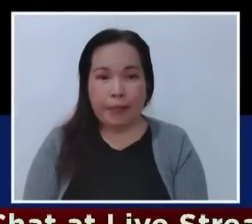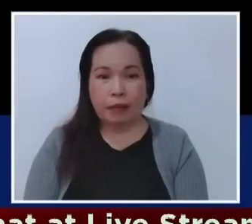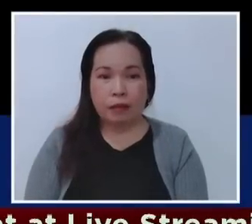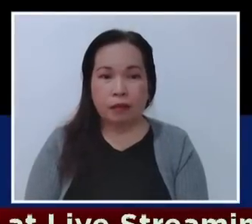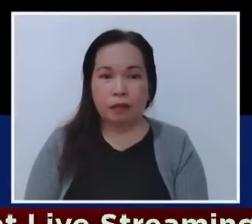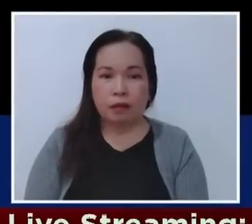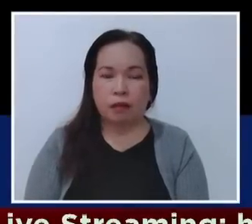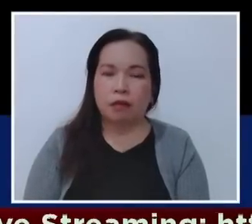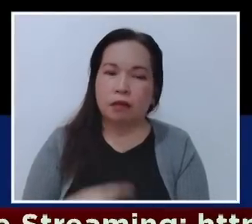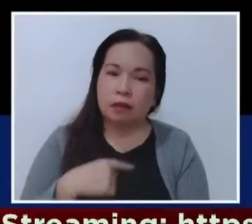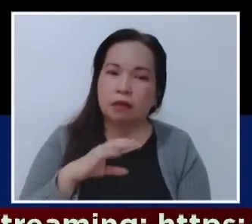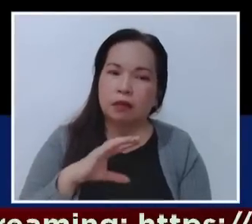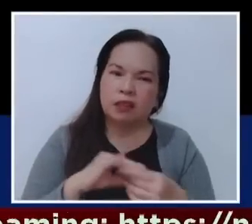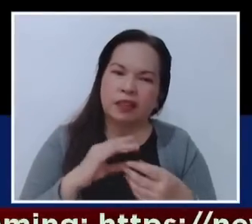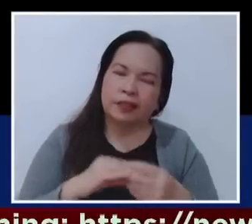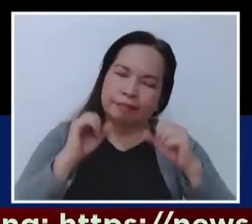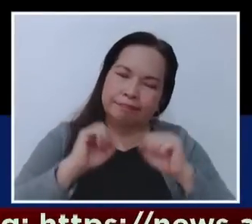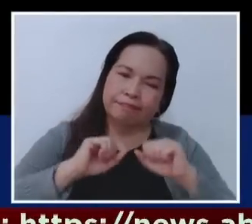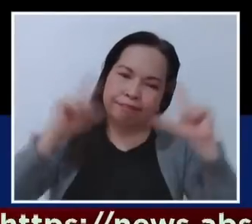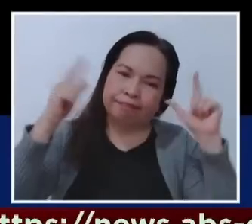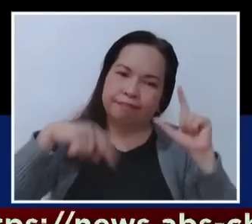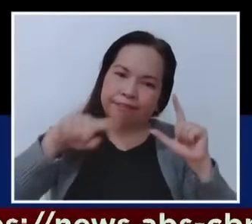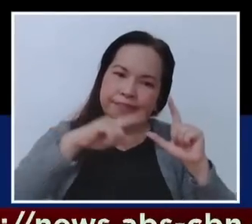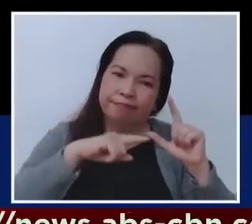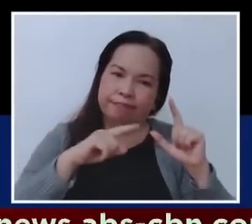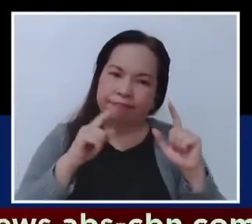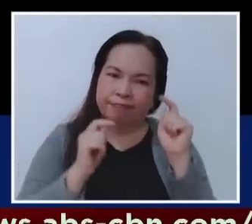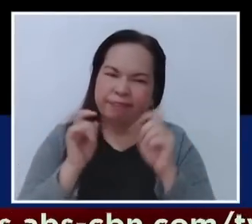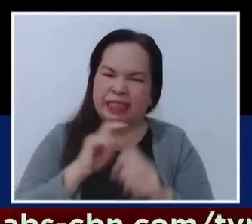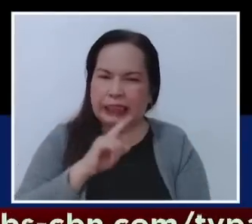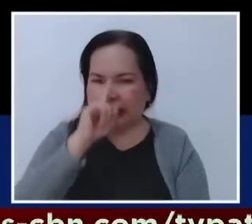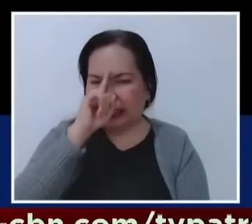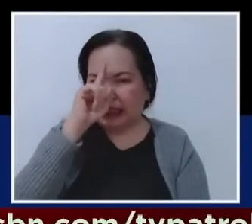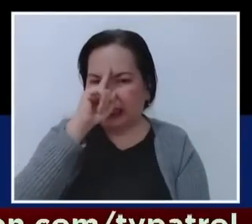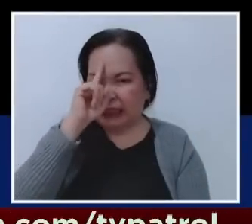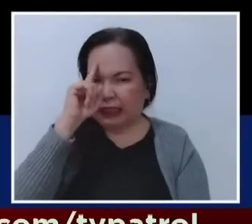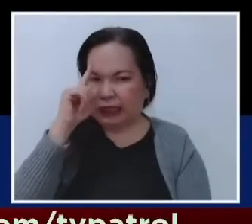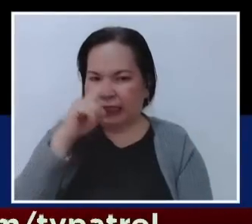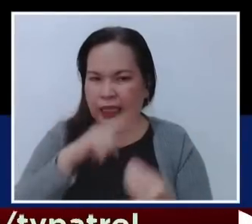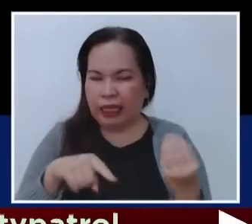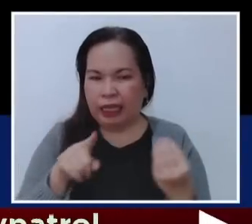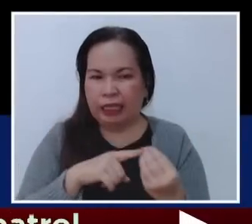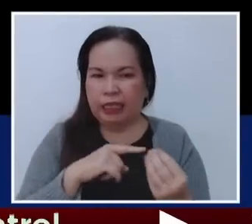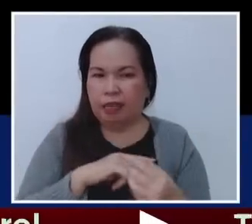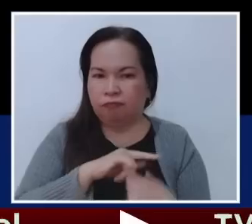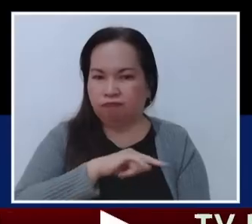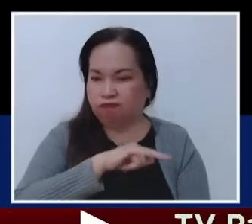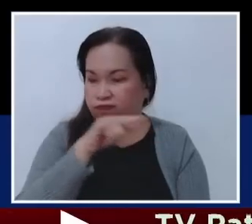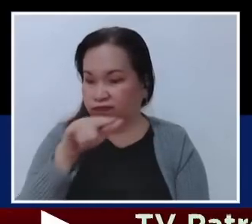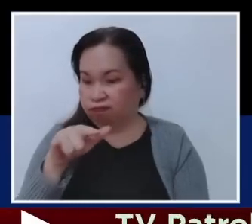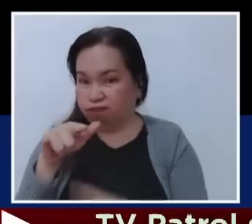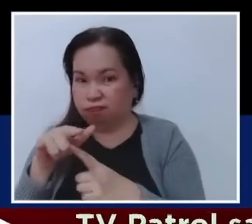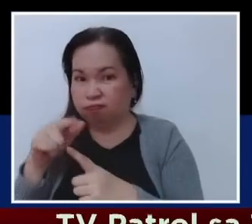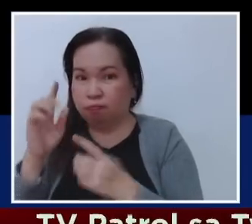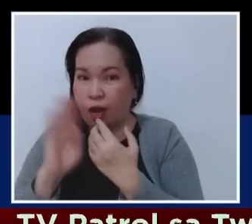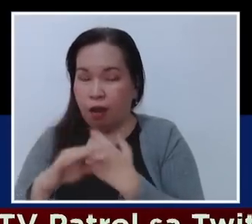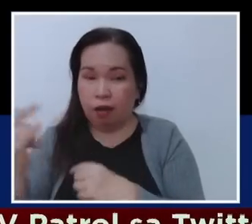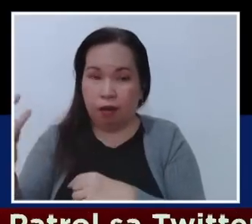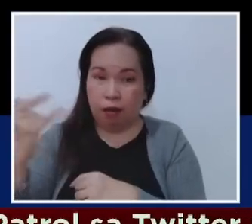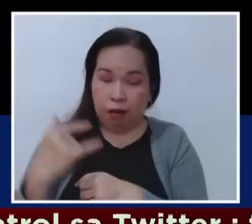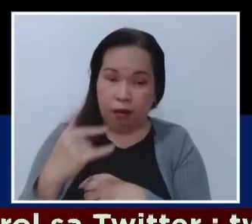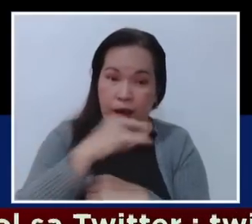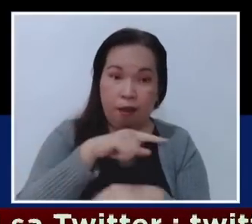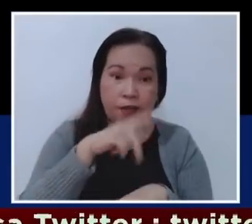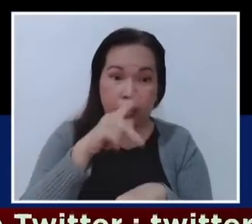squad. Idinaan sa TikTok video ni Monica ang inis sa pagkakansela ng connecting flight niya pauwi ng Pilipinas. Inabot sila